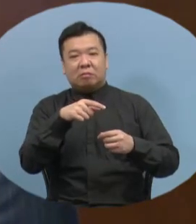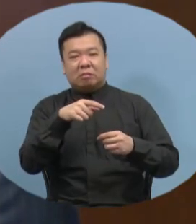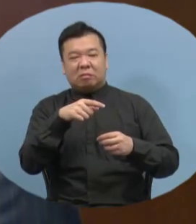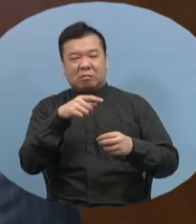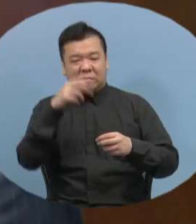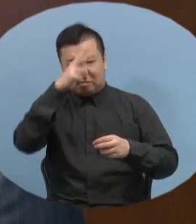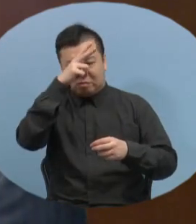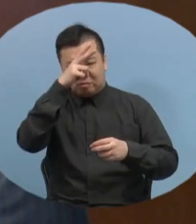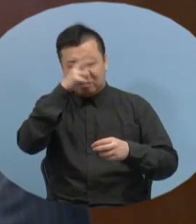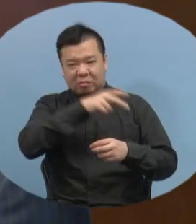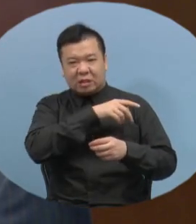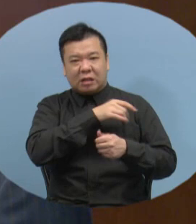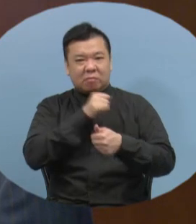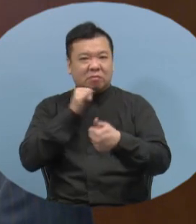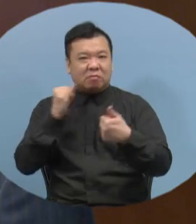癱瘓特區政府，